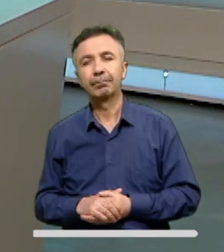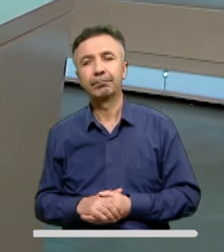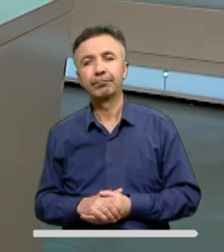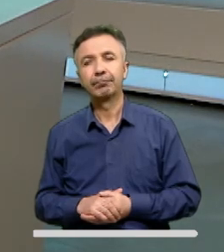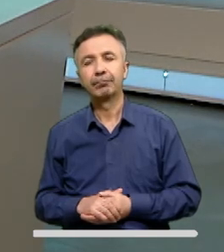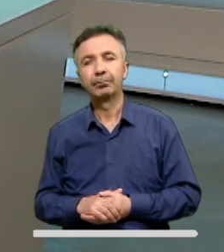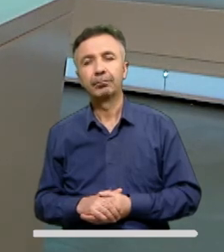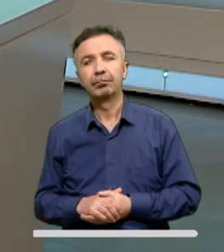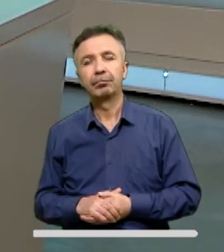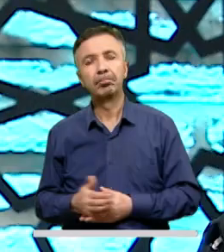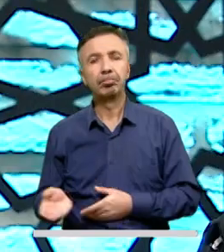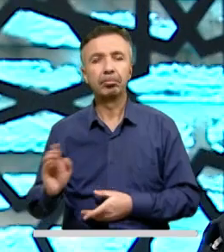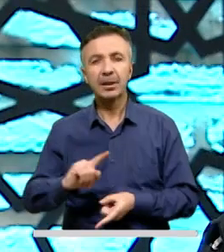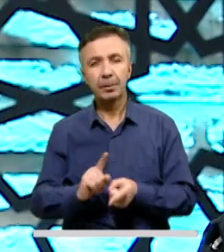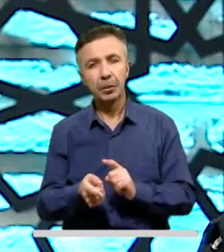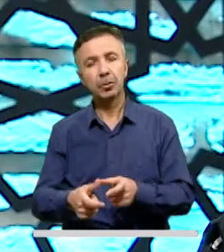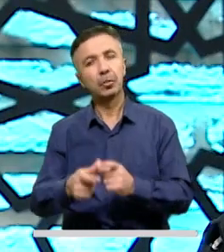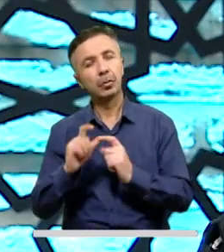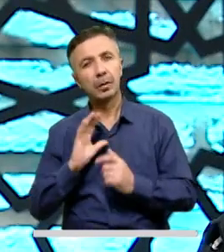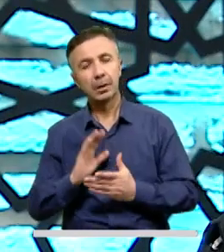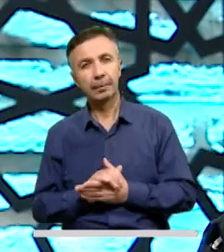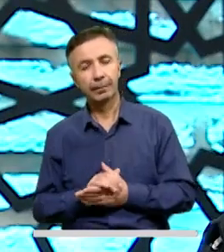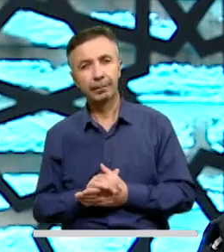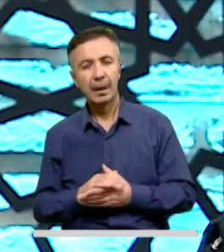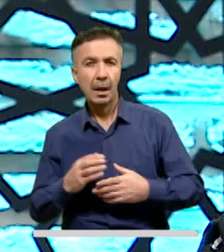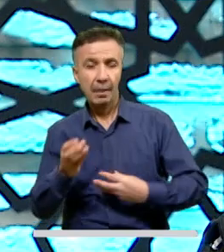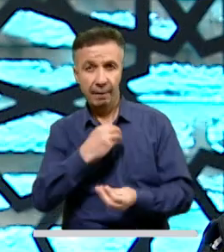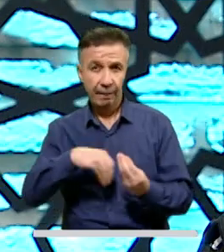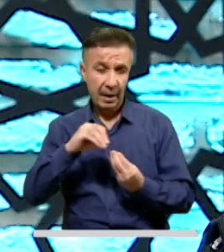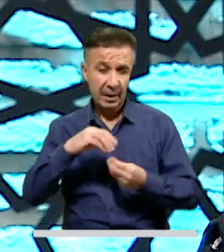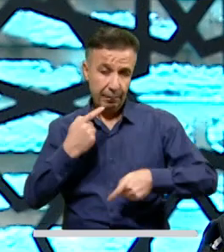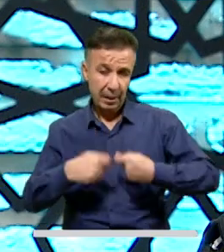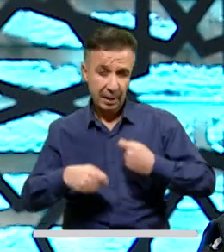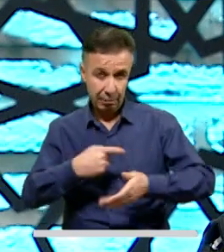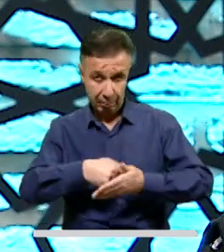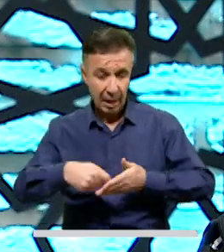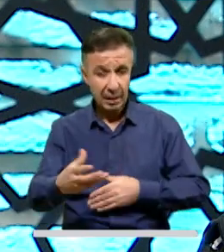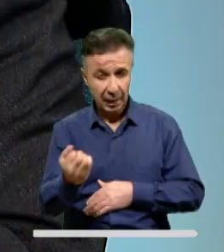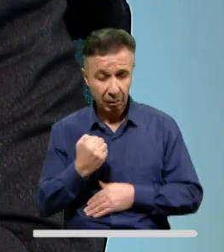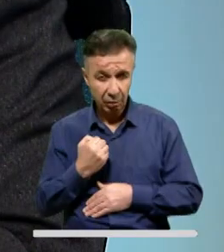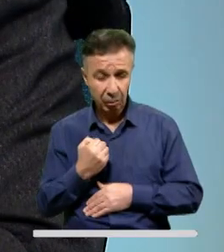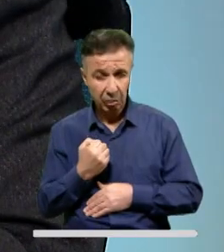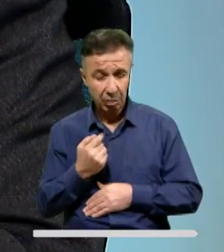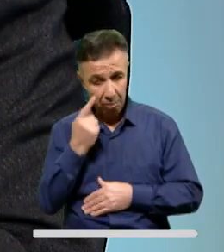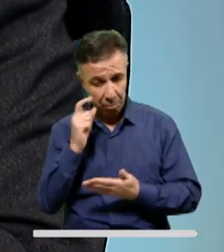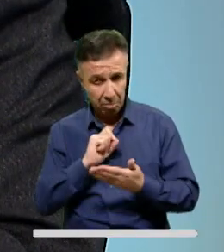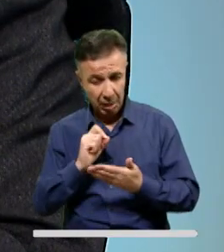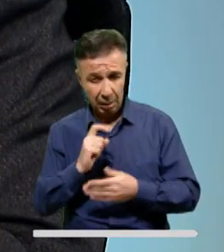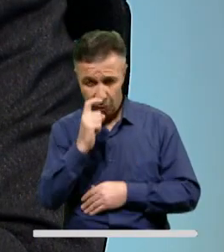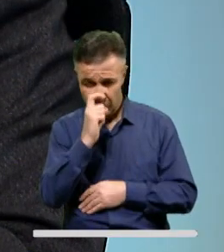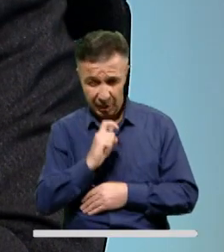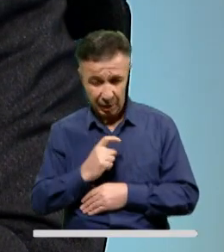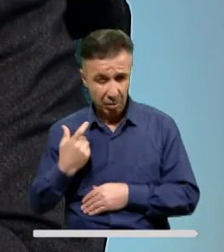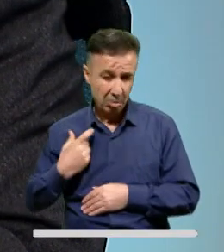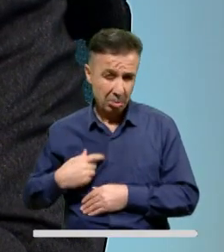hatırladığım kadarıyla onu da ekleyeyim. Konvansiyonel bir banka üzerinden maaş alıyoruz. Memur ya da işçi hiç fark etmez ya da özel